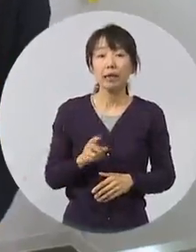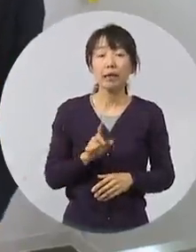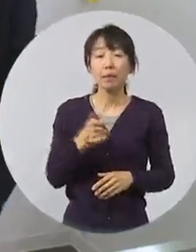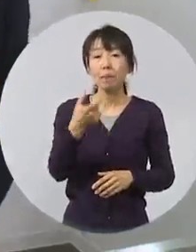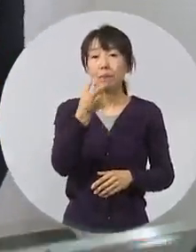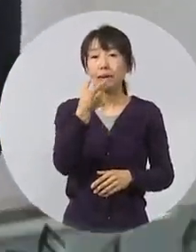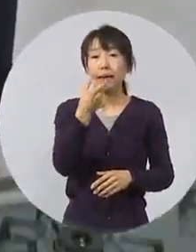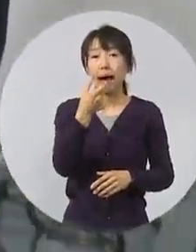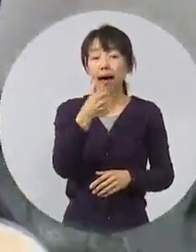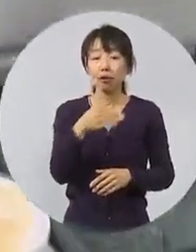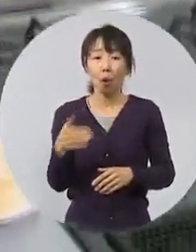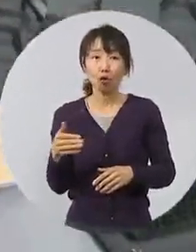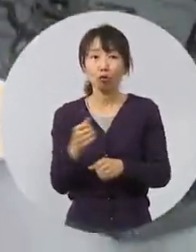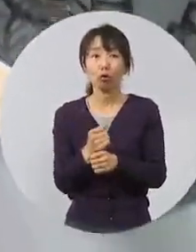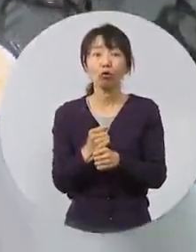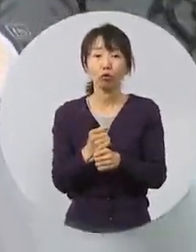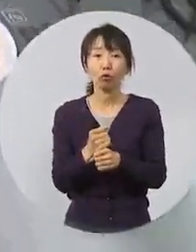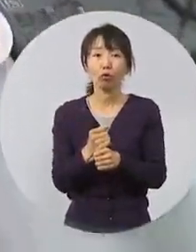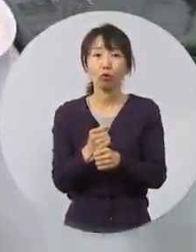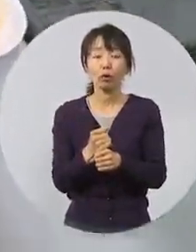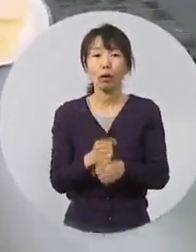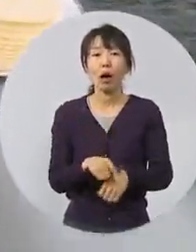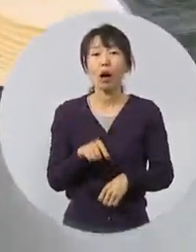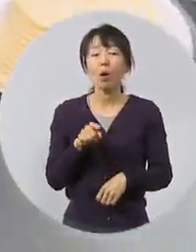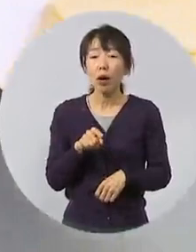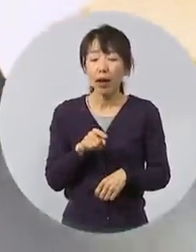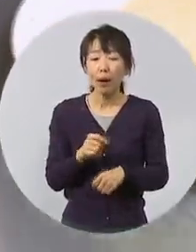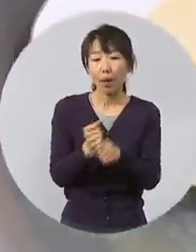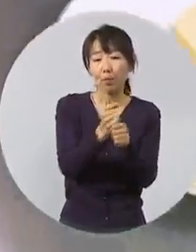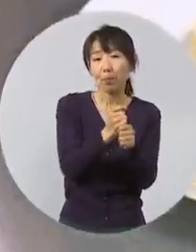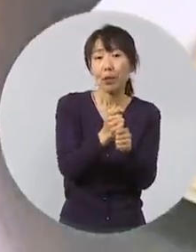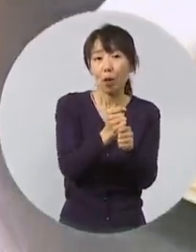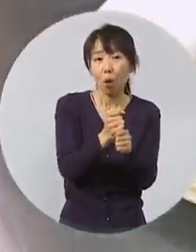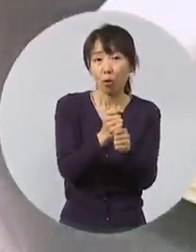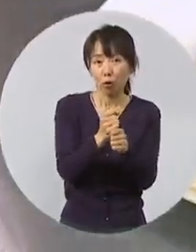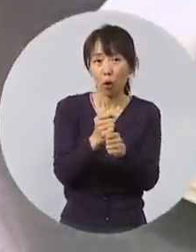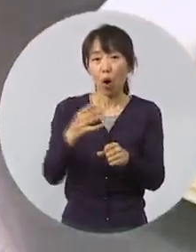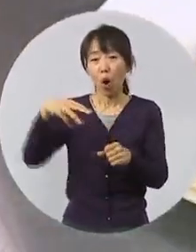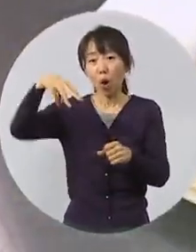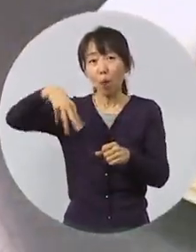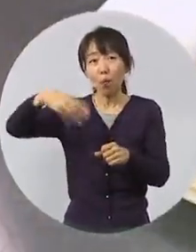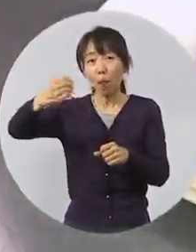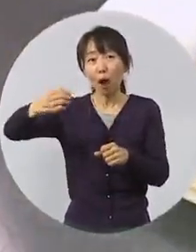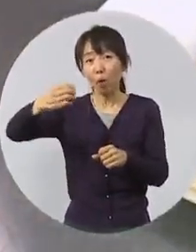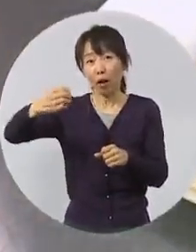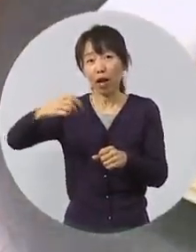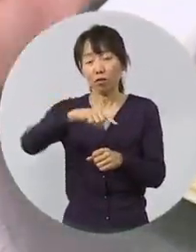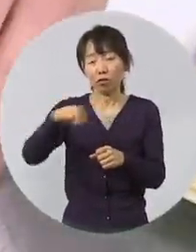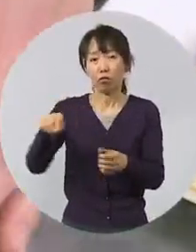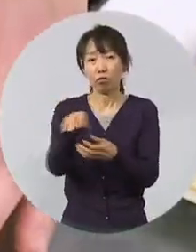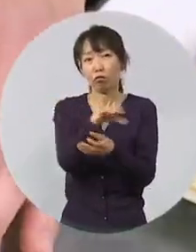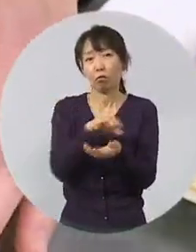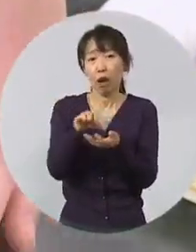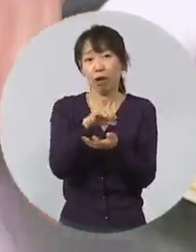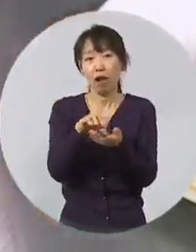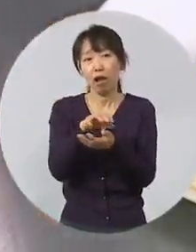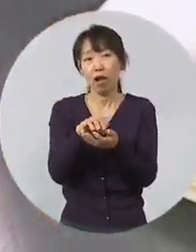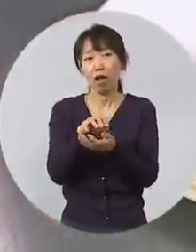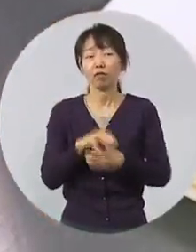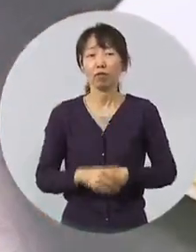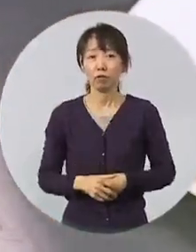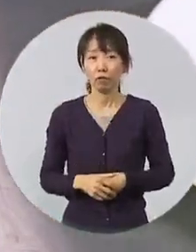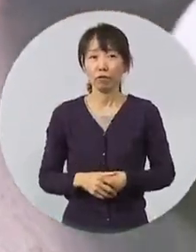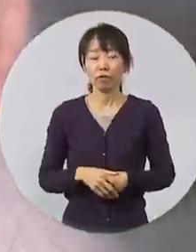ースは何で作りますか。 味噌とマヨネーズを混ぜ合わせて作ります